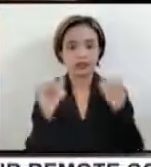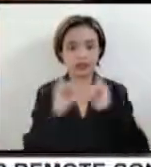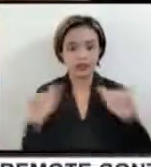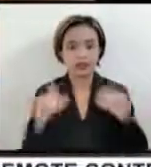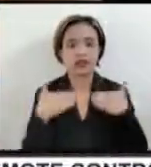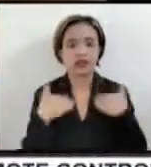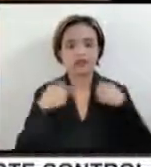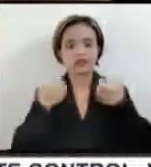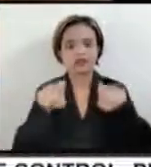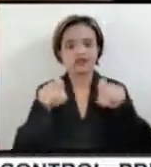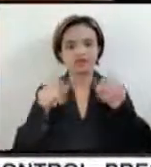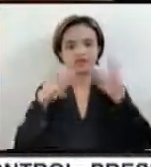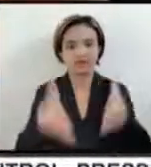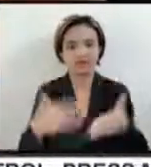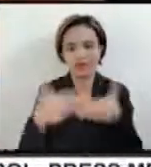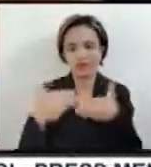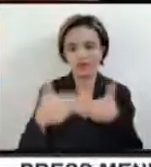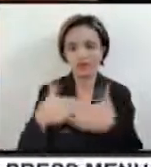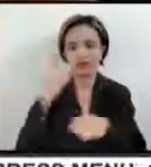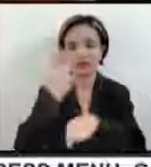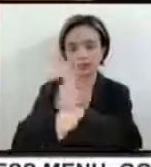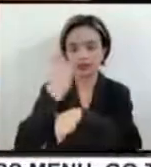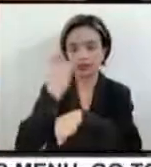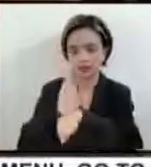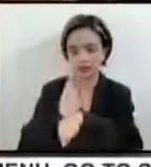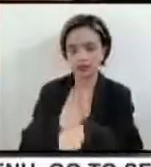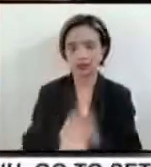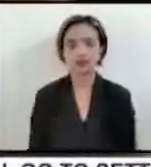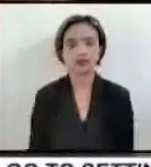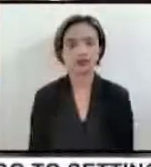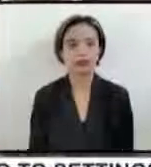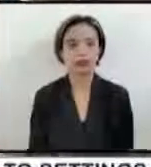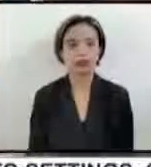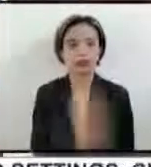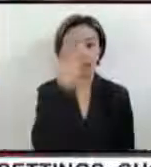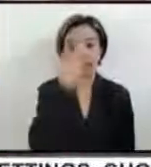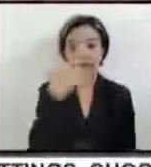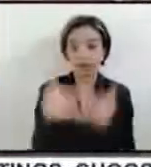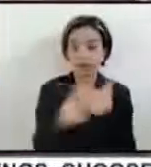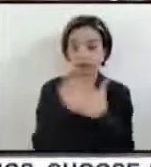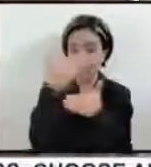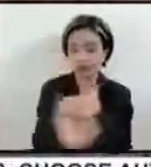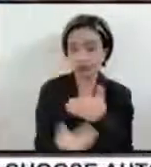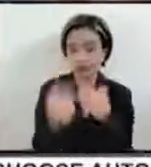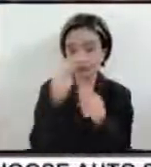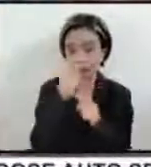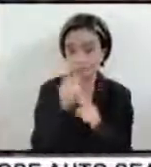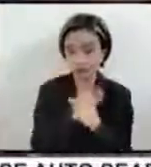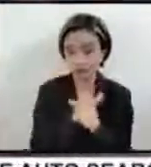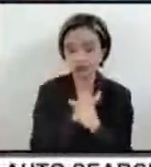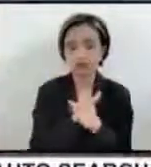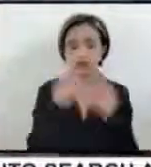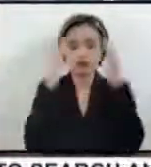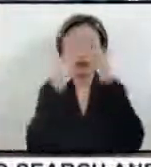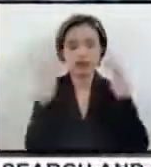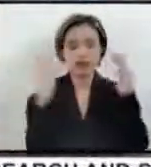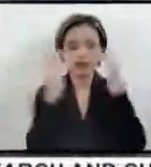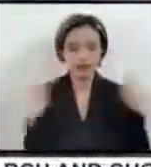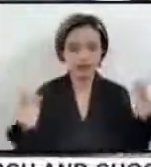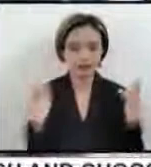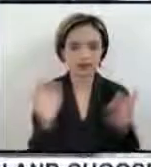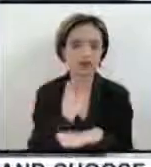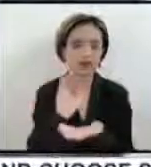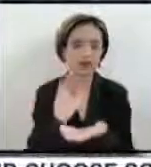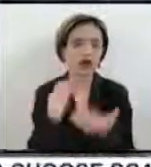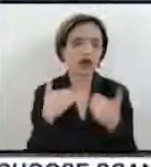naman ng simbahan. Dayan, dahil sa susunod na buwan ang piyesta ng Nazareno, naglabas naman na ng